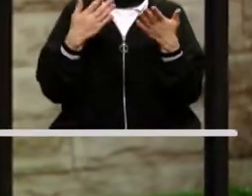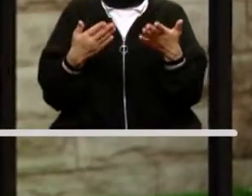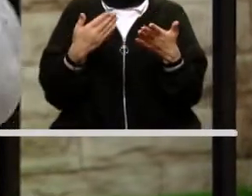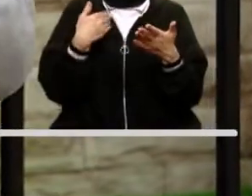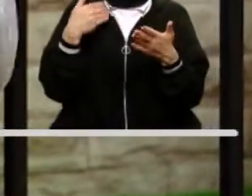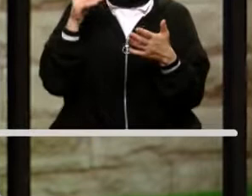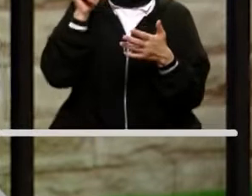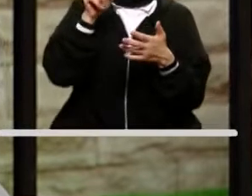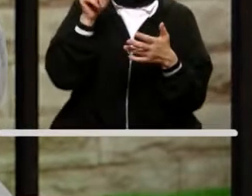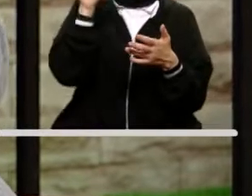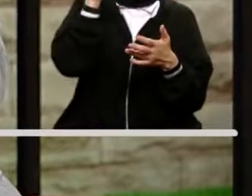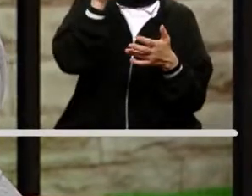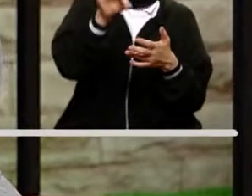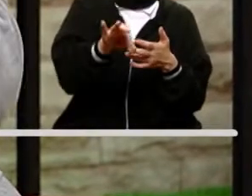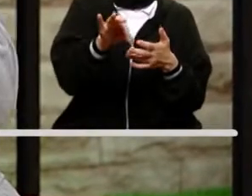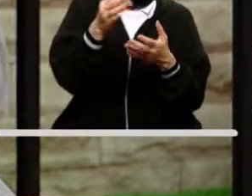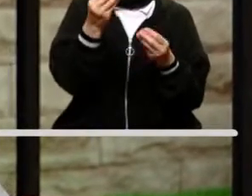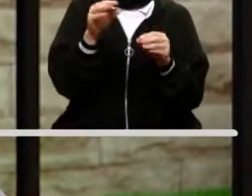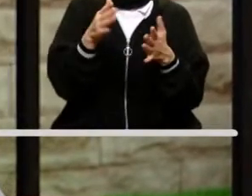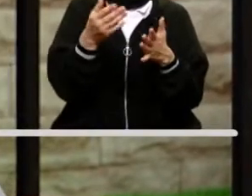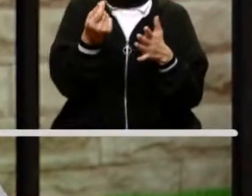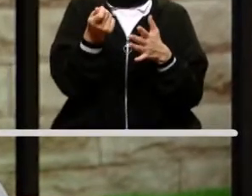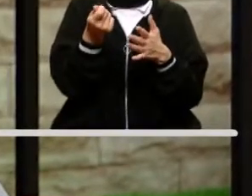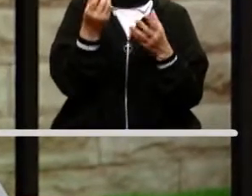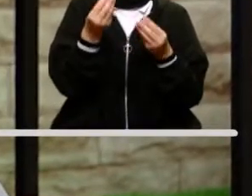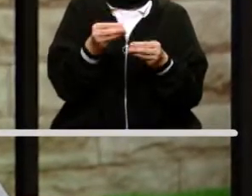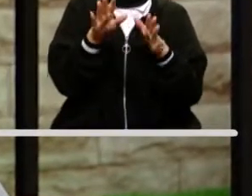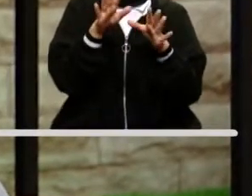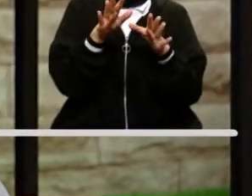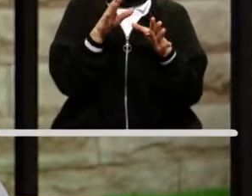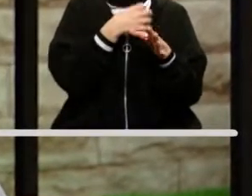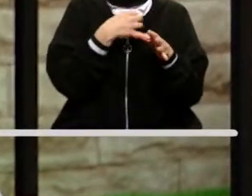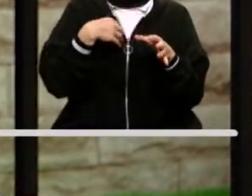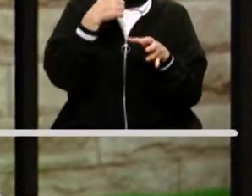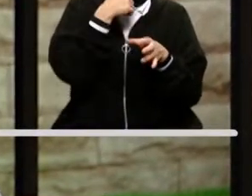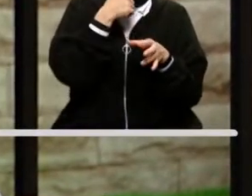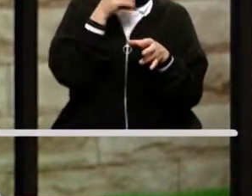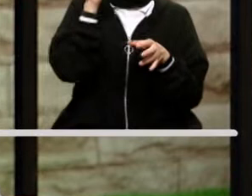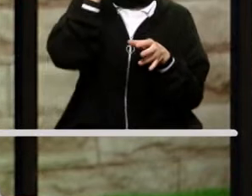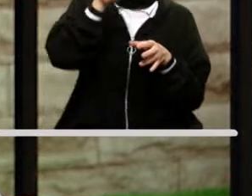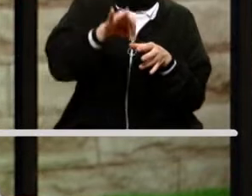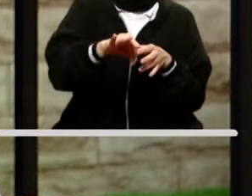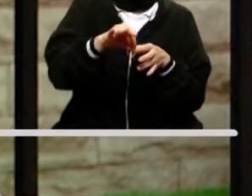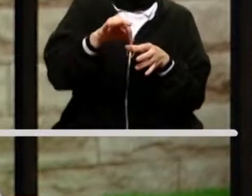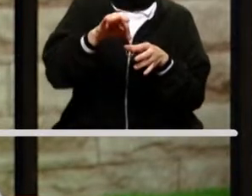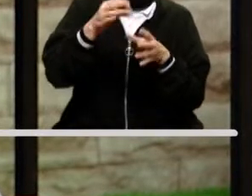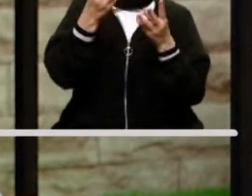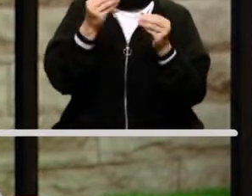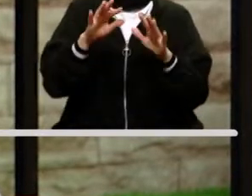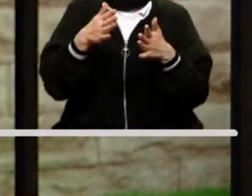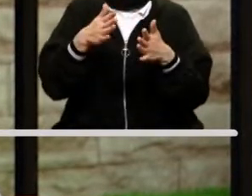de alamayıp da şey yapanlara bana sosyal medyadan ulaşırlarsa göndermeye çalışırım kendilerine. Şimdi olay şu, biz anne baba